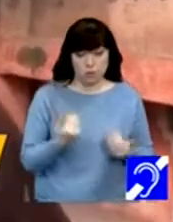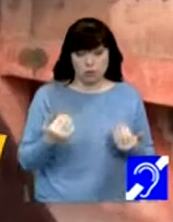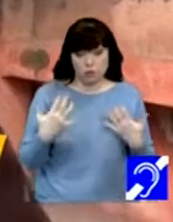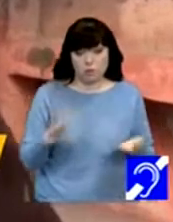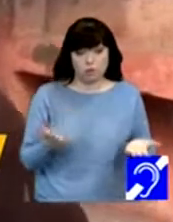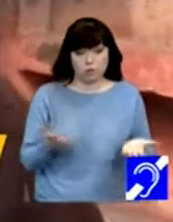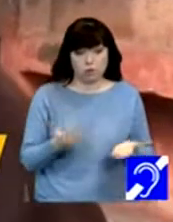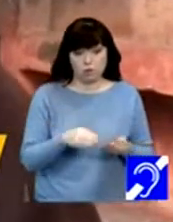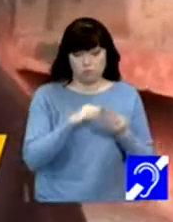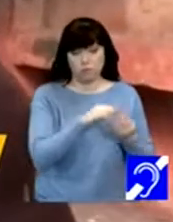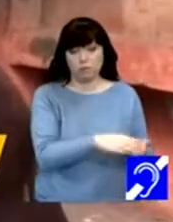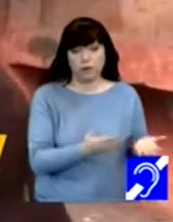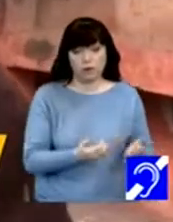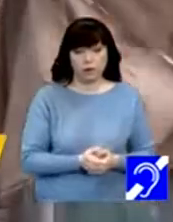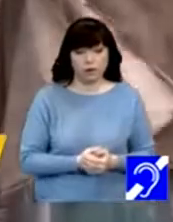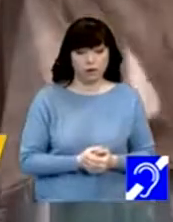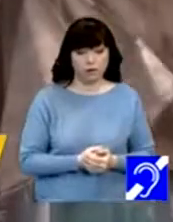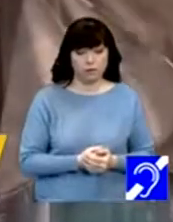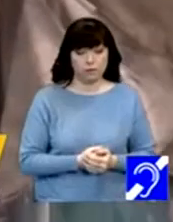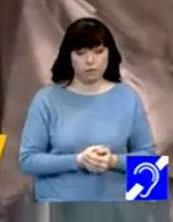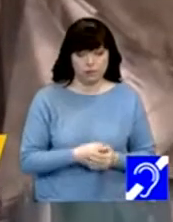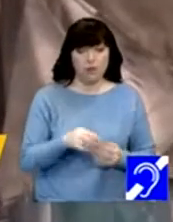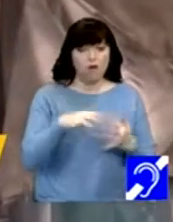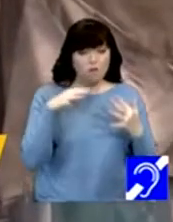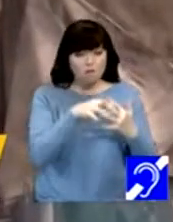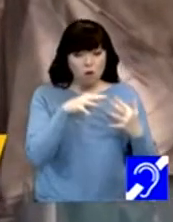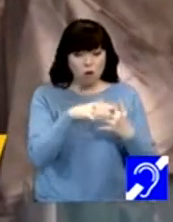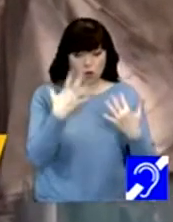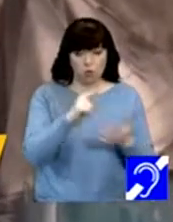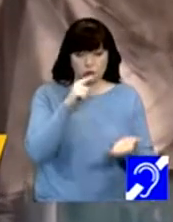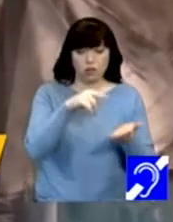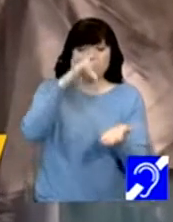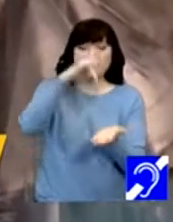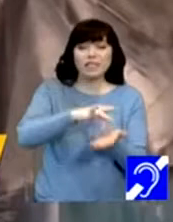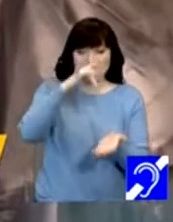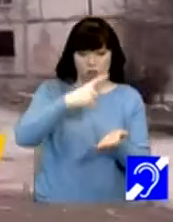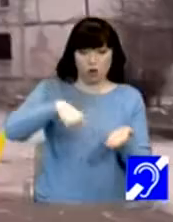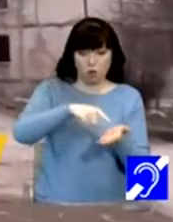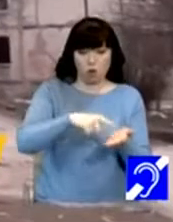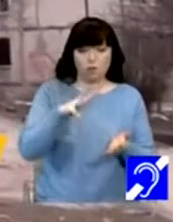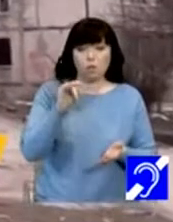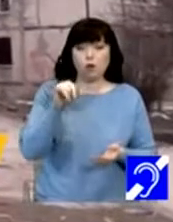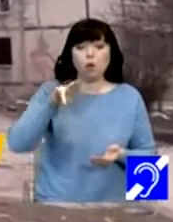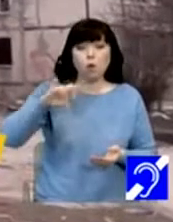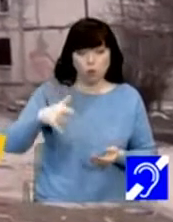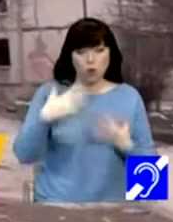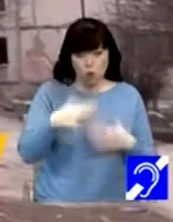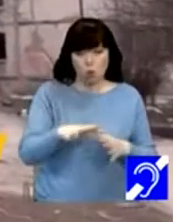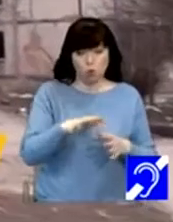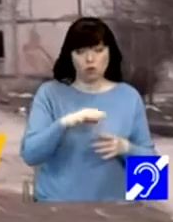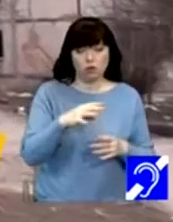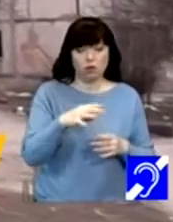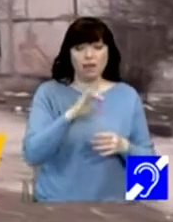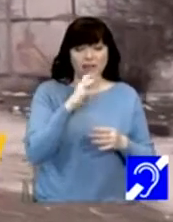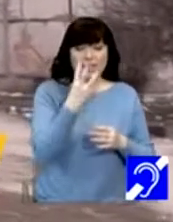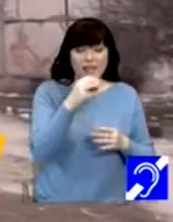гражданка. Вот моя теща. Luptele au ajuns acum în centrul orașului Port, de unde doar 30.000 din cei aproximativ 400.000 de